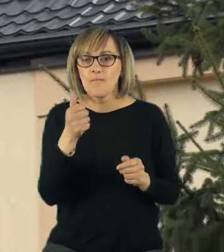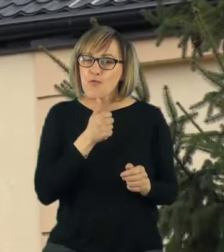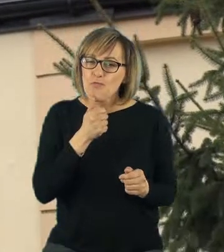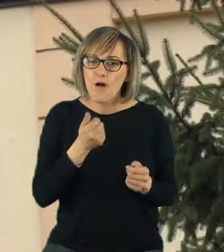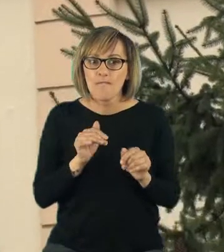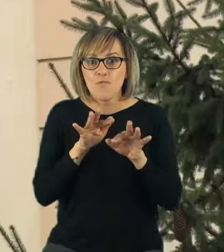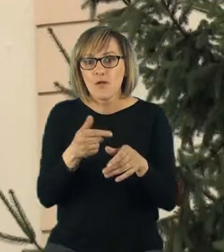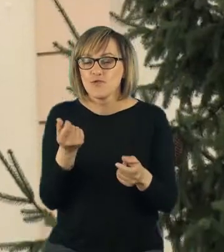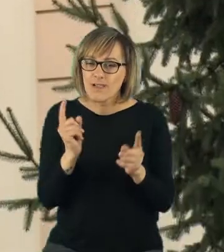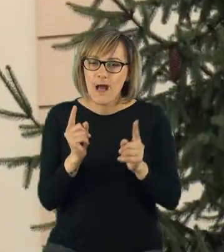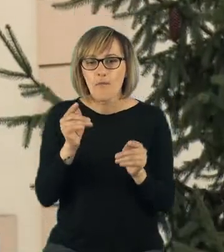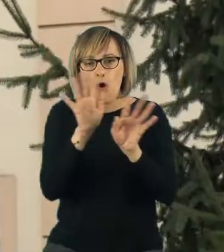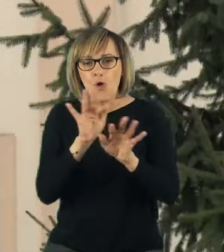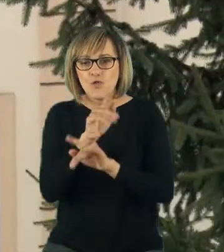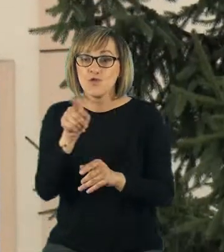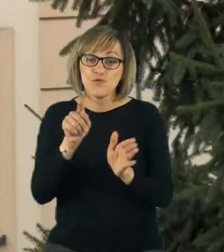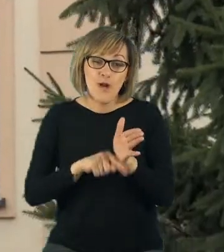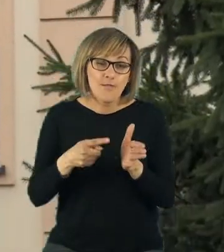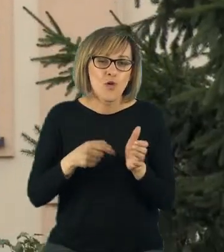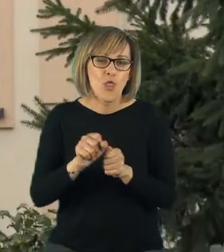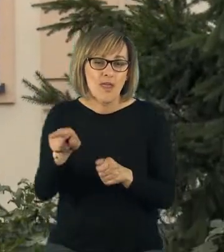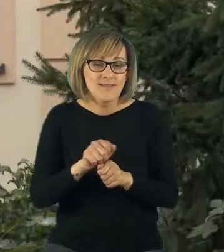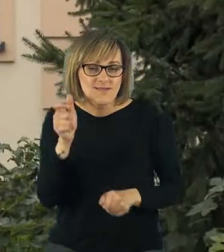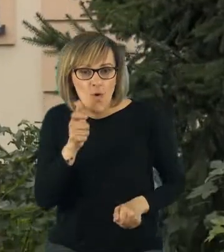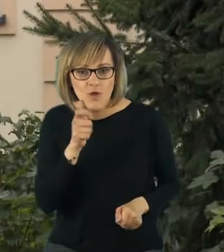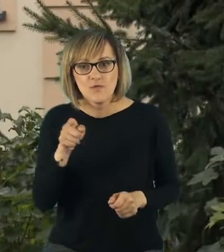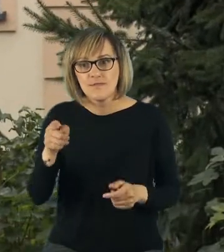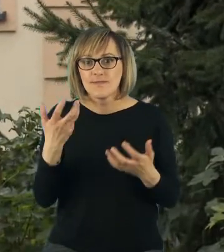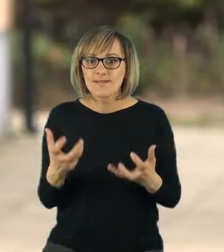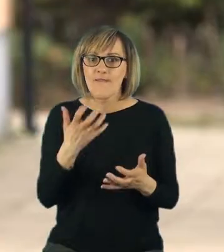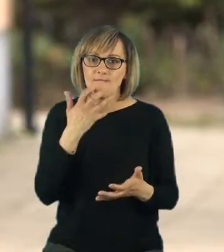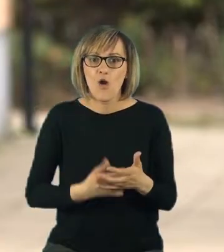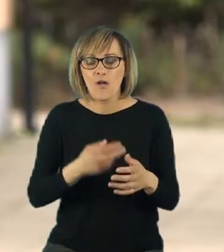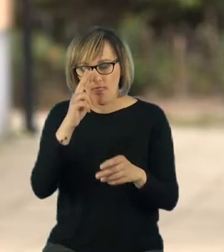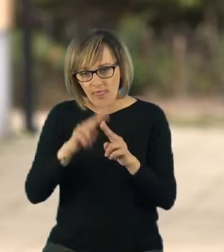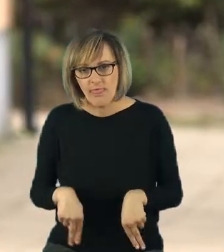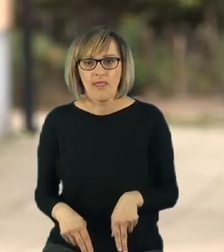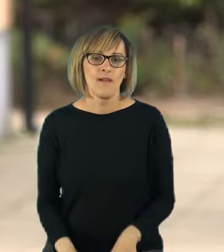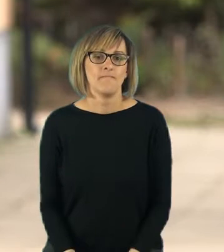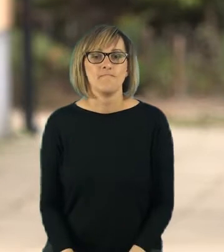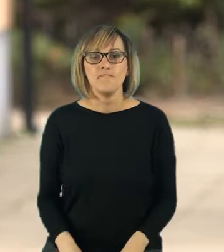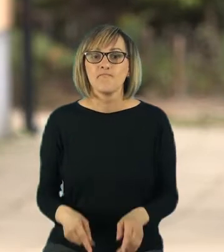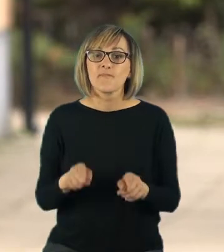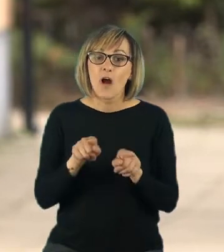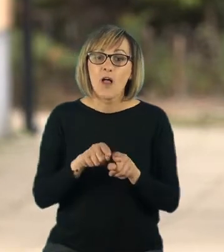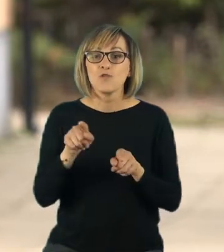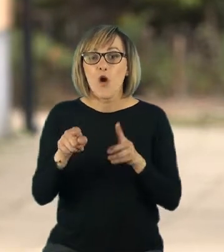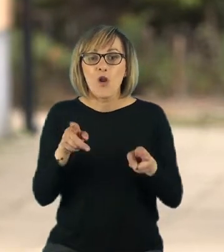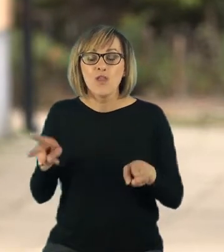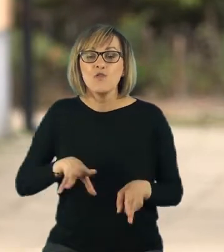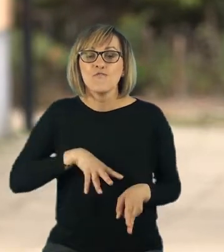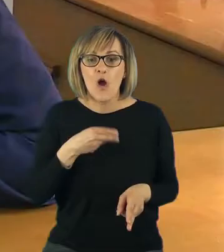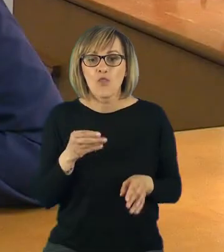prostu nas oszukać. Często są to złodzieje, gotowi wykorzystać naszą właśnie naiwność. Oczywiście okres świąteczny to okres